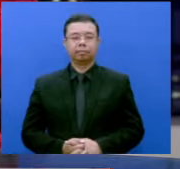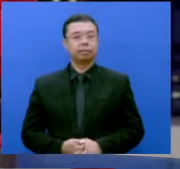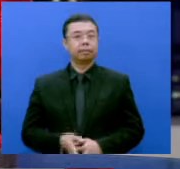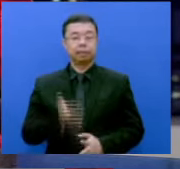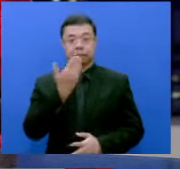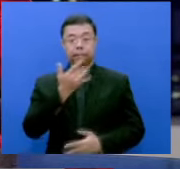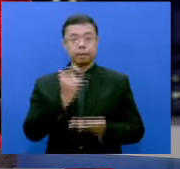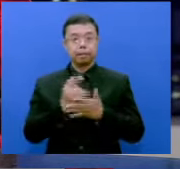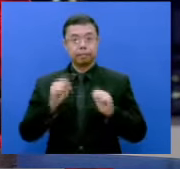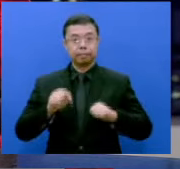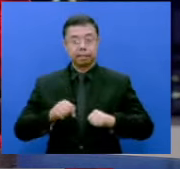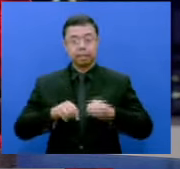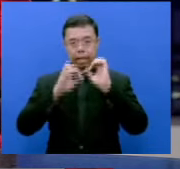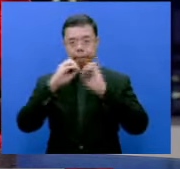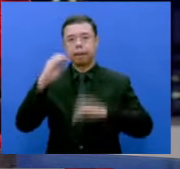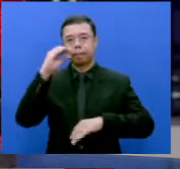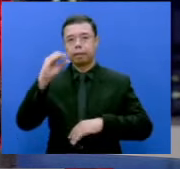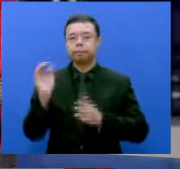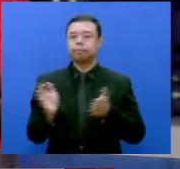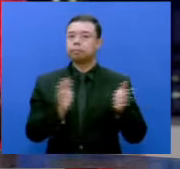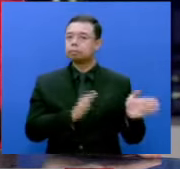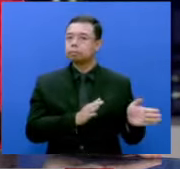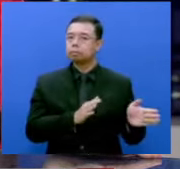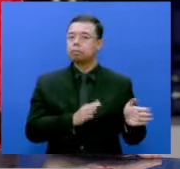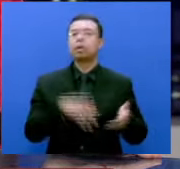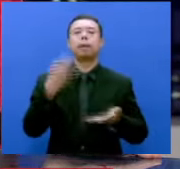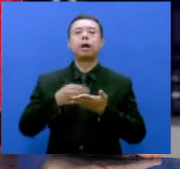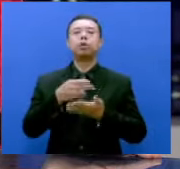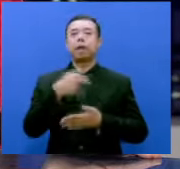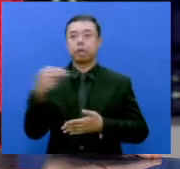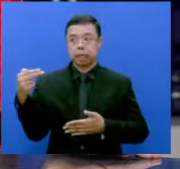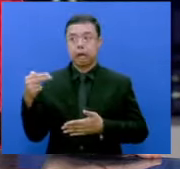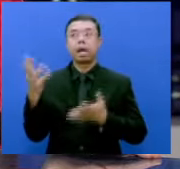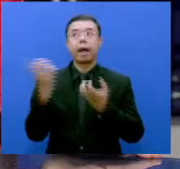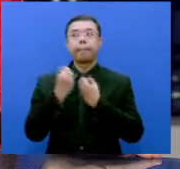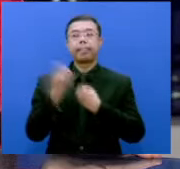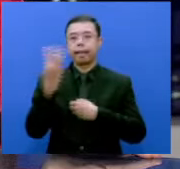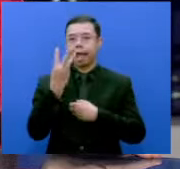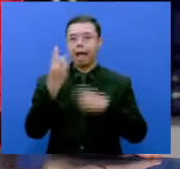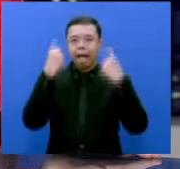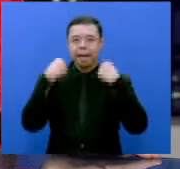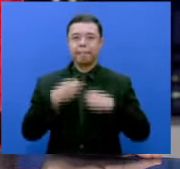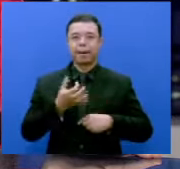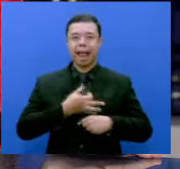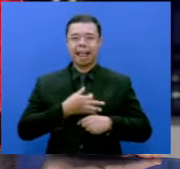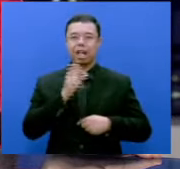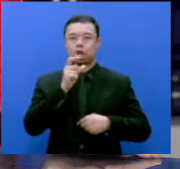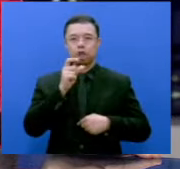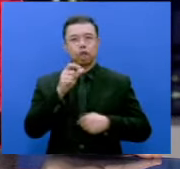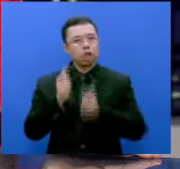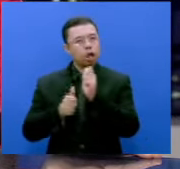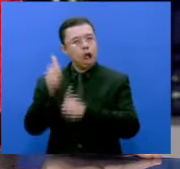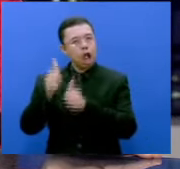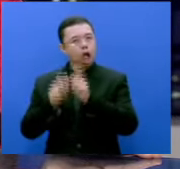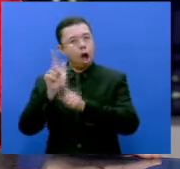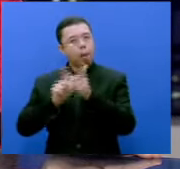Terima kasih Anda masih bersama kami di Kabar Pagi. Pemirsa, mahasiswa Indonesia meraih 3 medali pada kompetisi Science